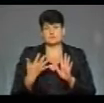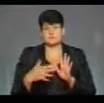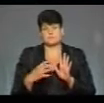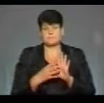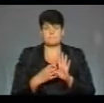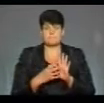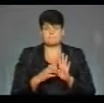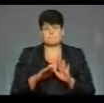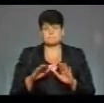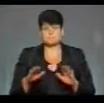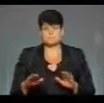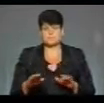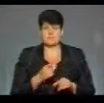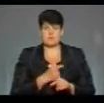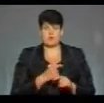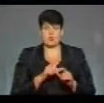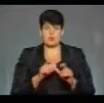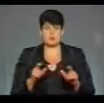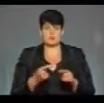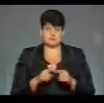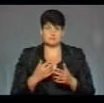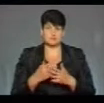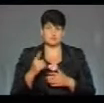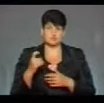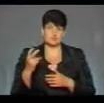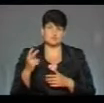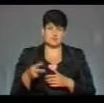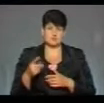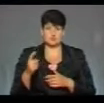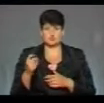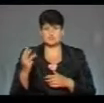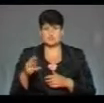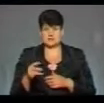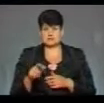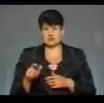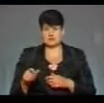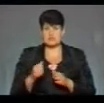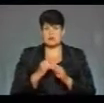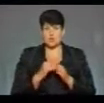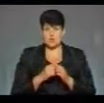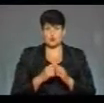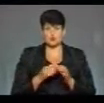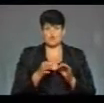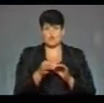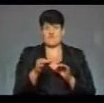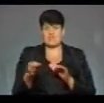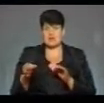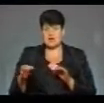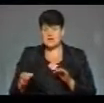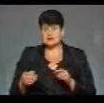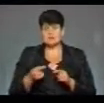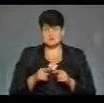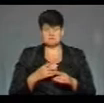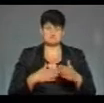850-900 дітей на поліклініку. Це приблизно по 120-130 чоловік на кожному педіатричному філіалі. Це відрадно,